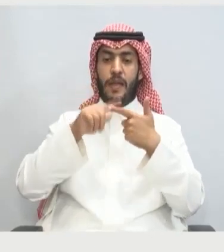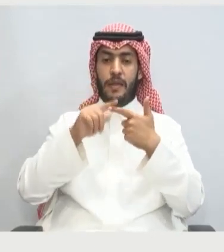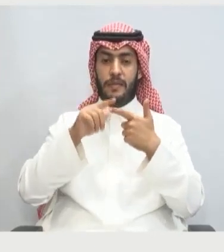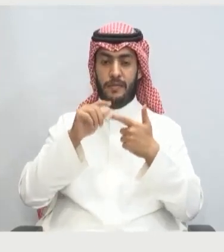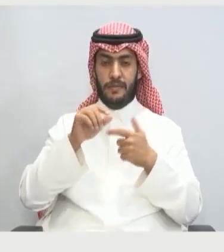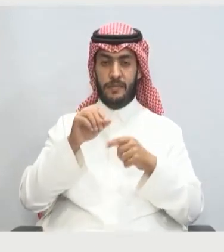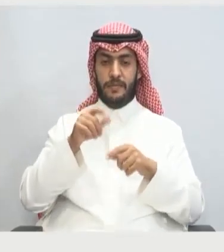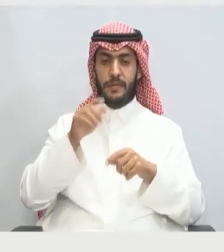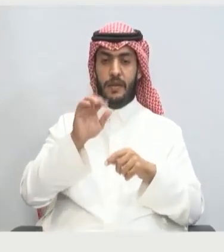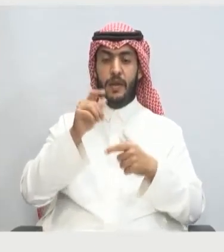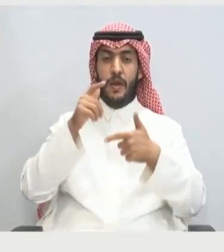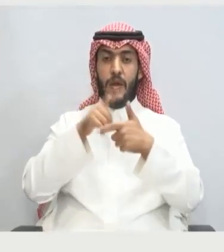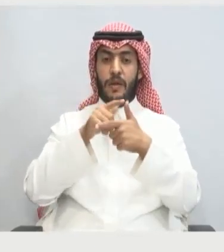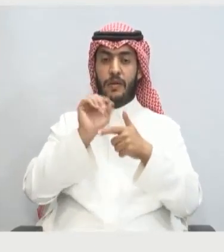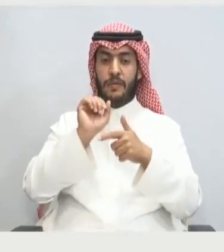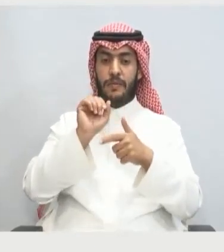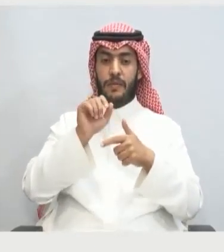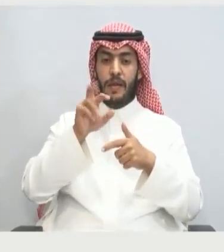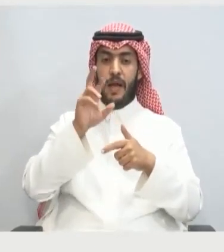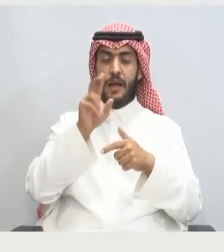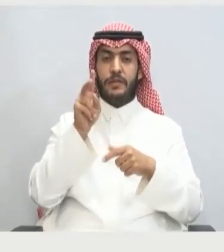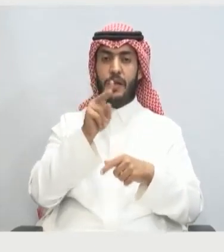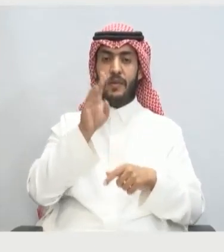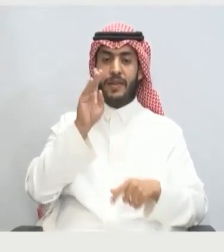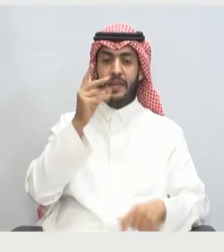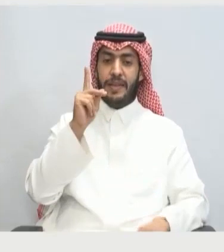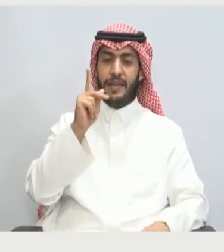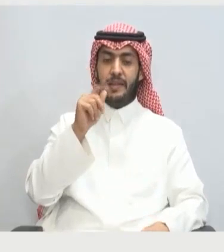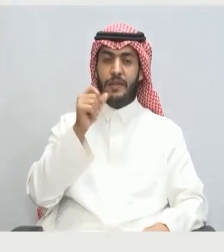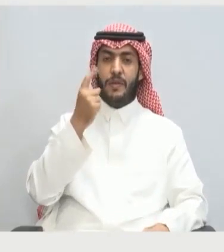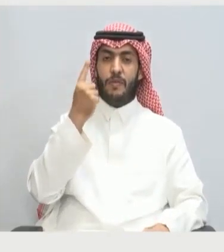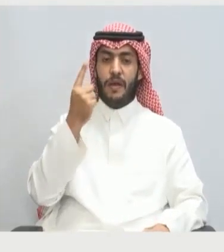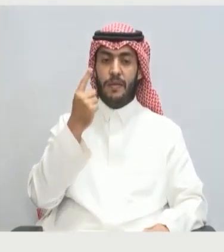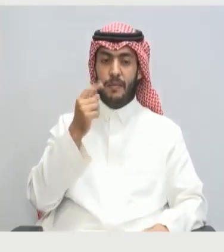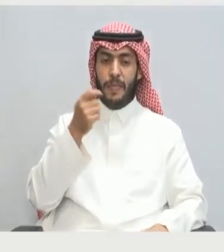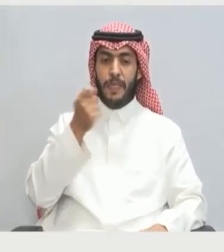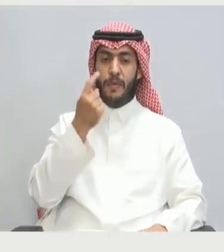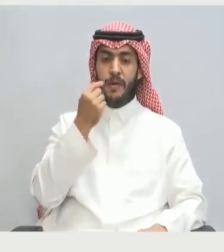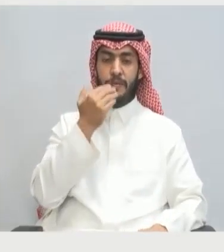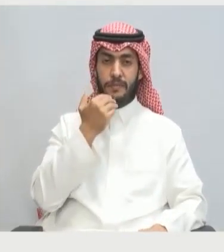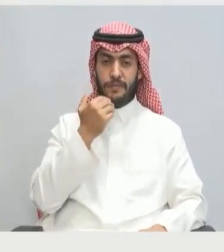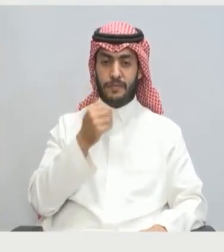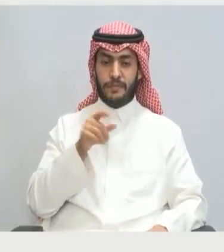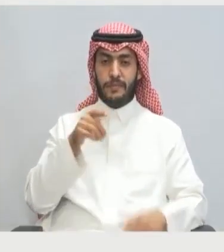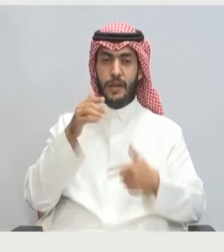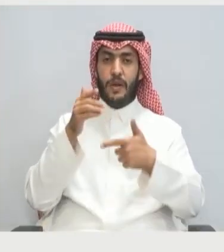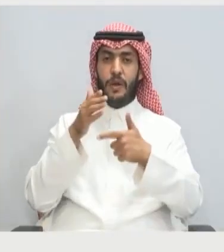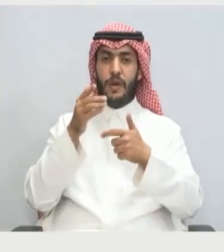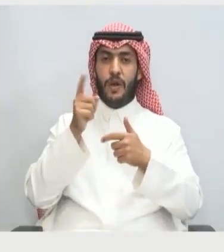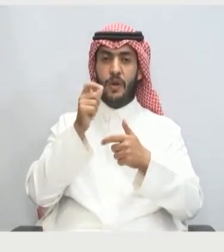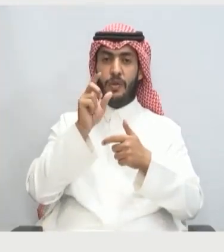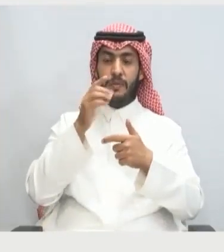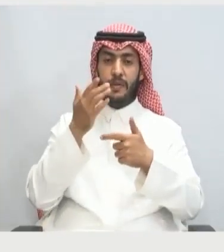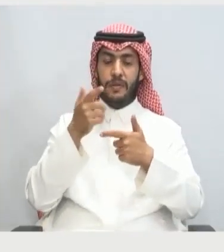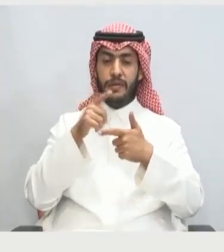الثانيه من الرتبه الاولى سنقول انه ار تساوي الك في تركيز الماده الاولى لم يكتب الواحد اذا هو من الرتبه الاولى بالنسبه